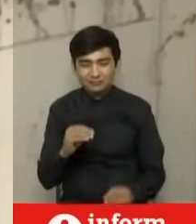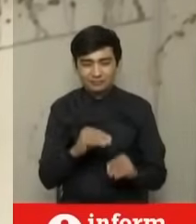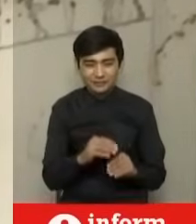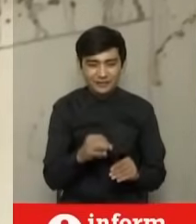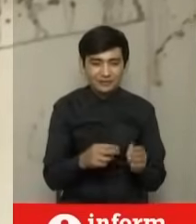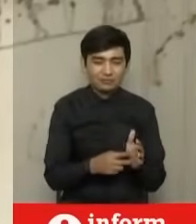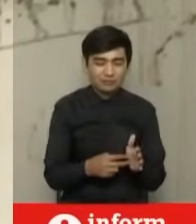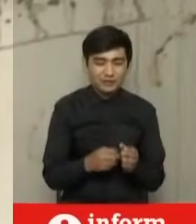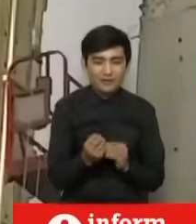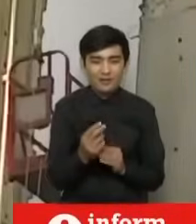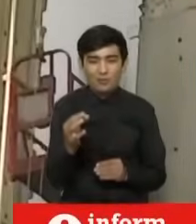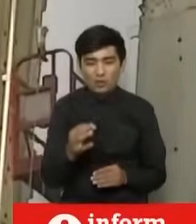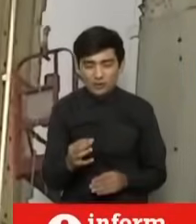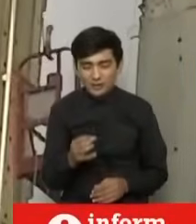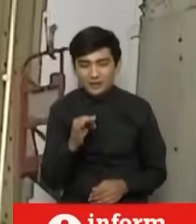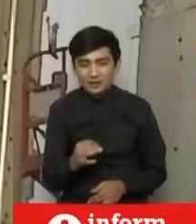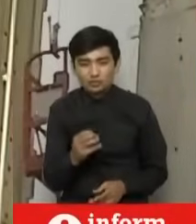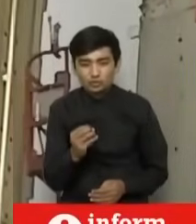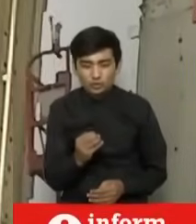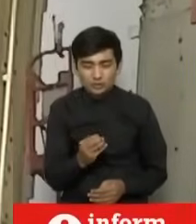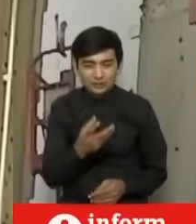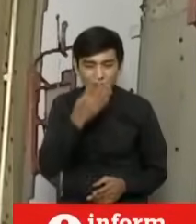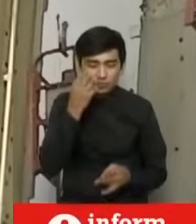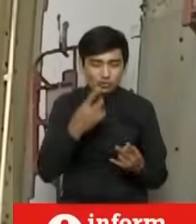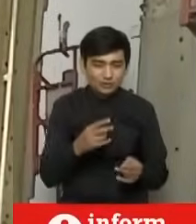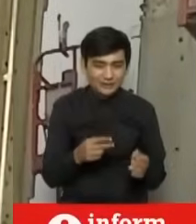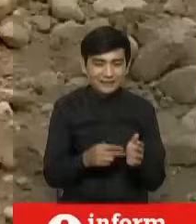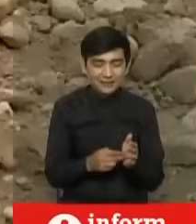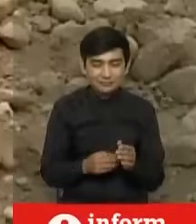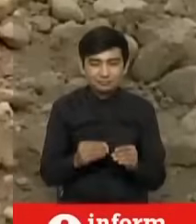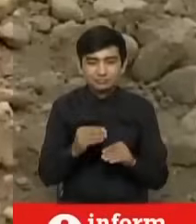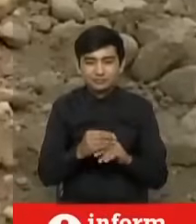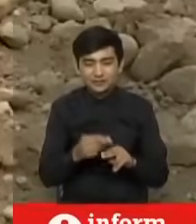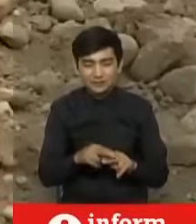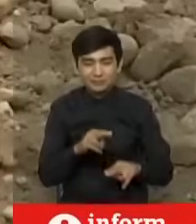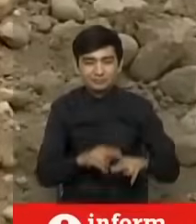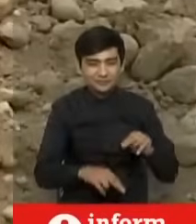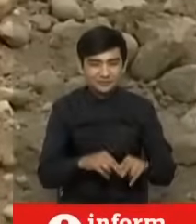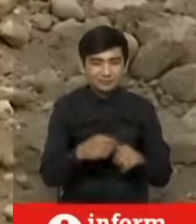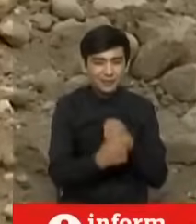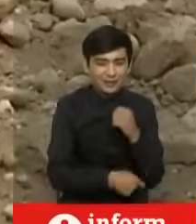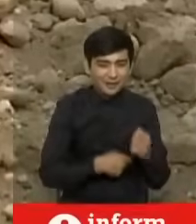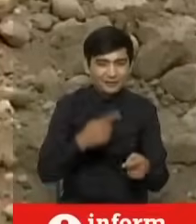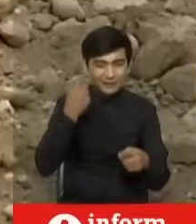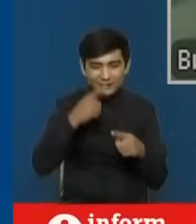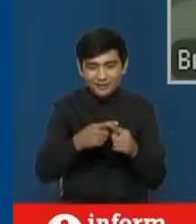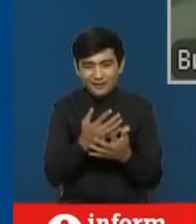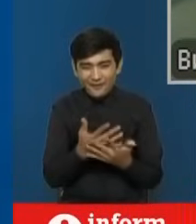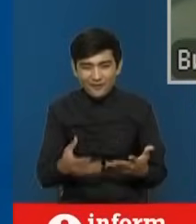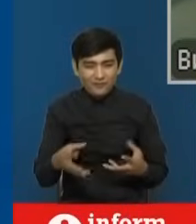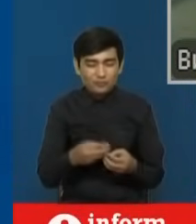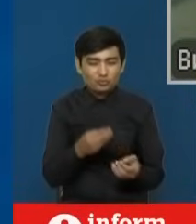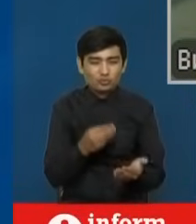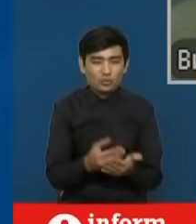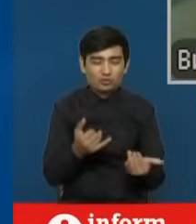около 12%. Кроме того, не стоит забывать о росте цен на стройматериалы, технический и авторский надзор. Да,